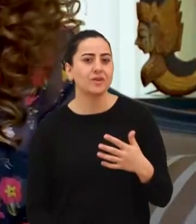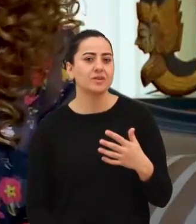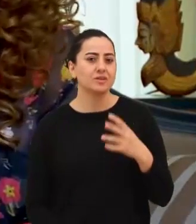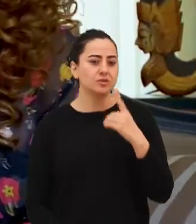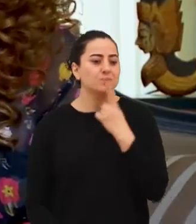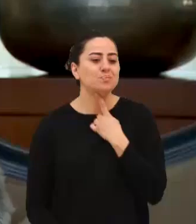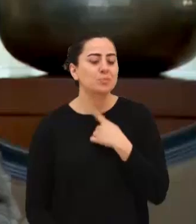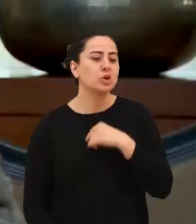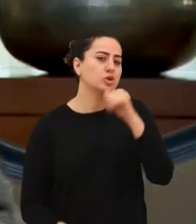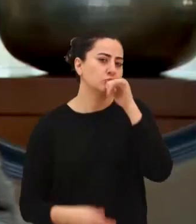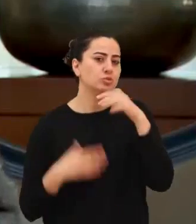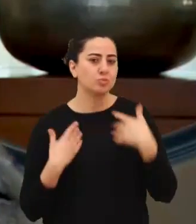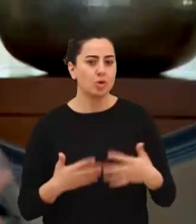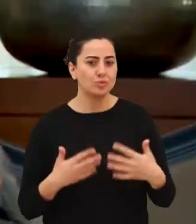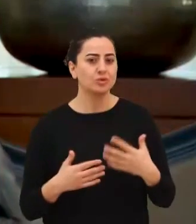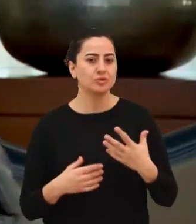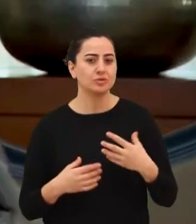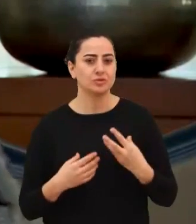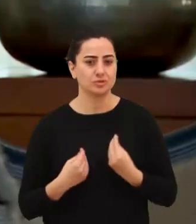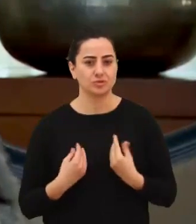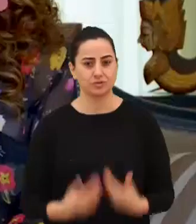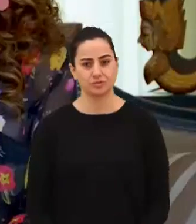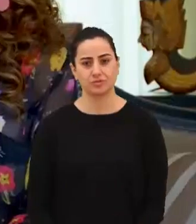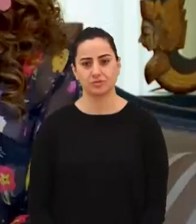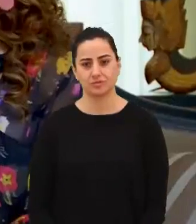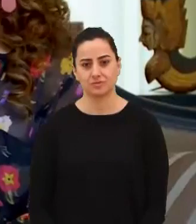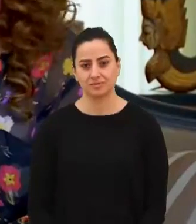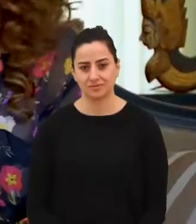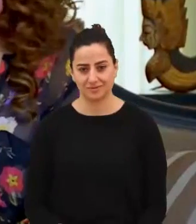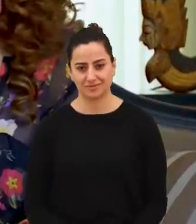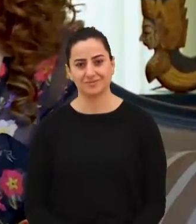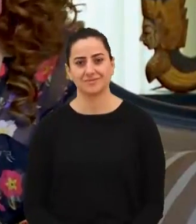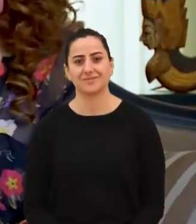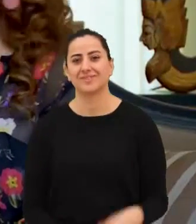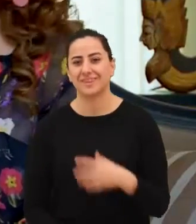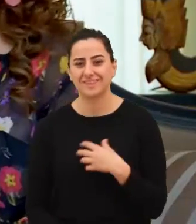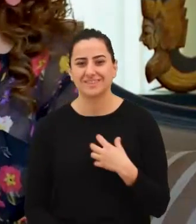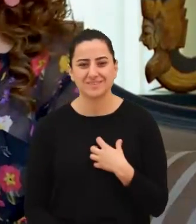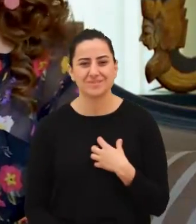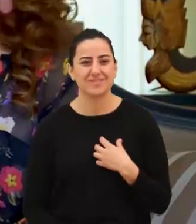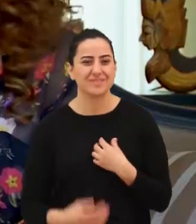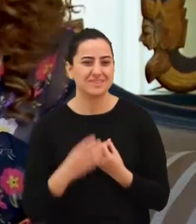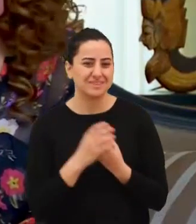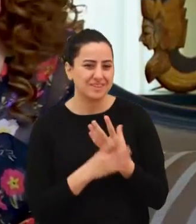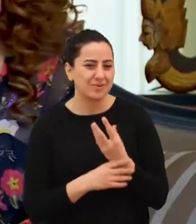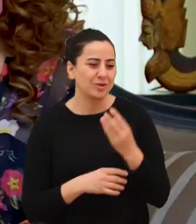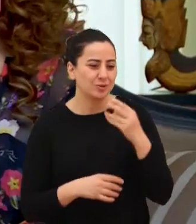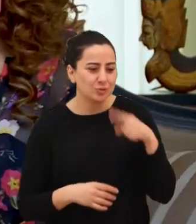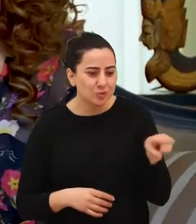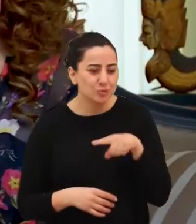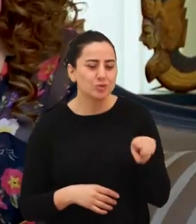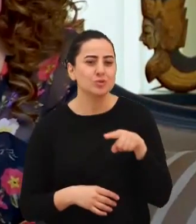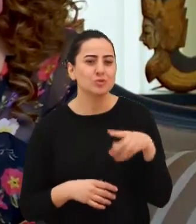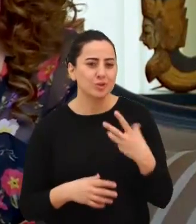sıyacak. Bol su içecek, bol sütü olacak yavrumun. Bahadır anneciğim, zaten sabahtan beri yediğim turşunun